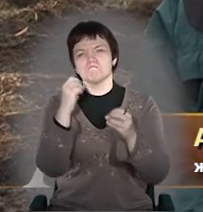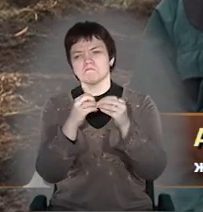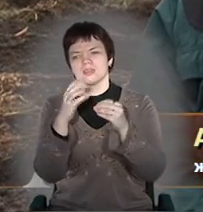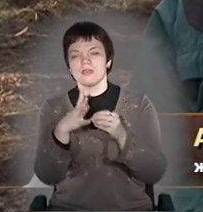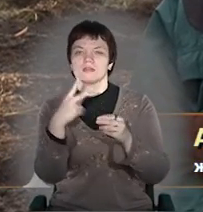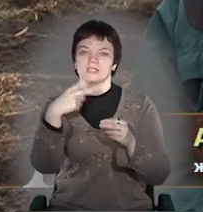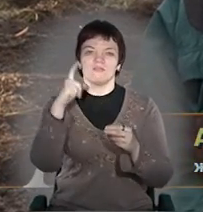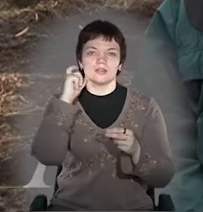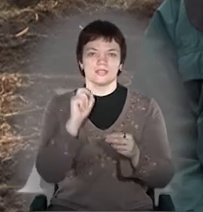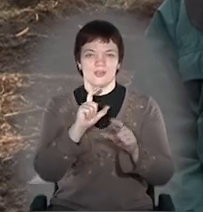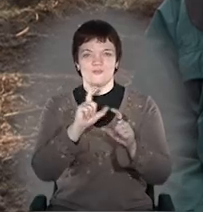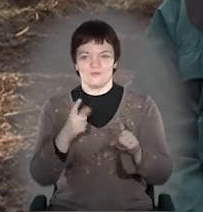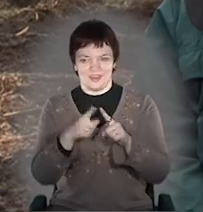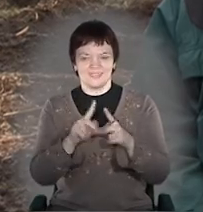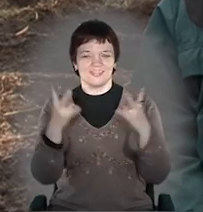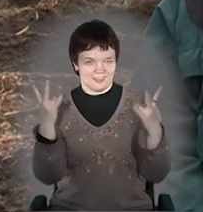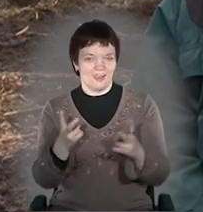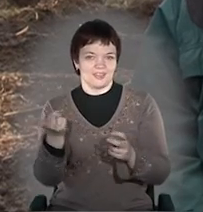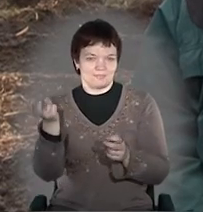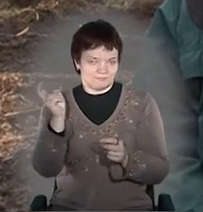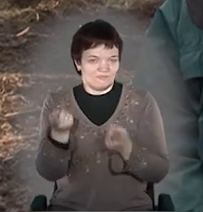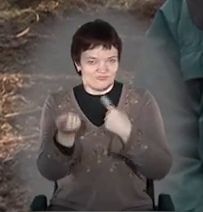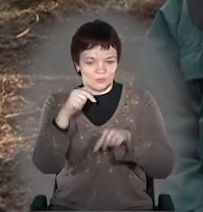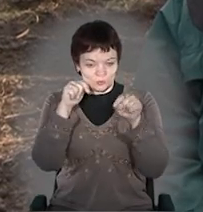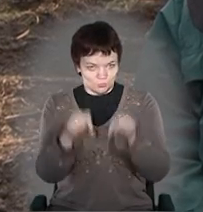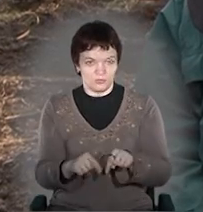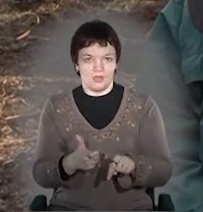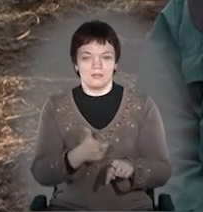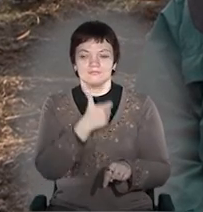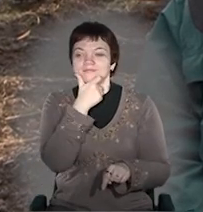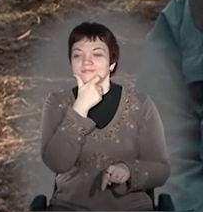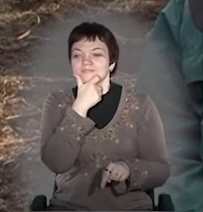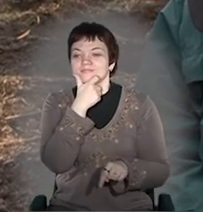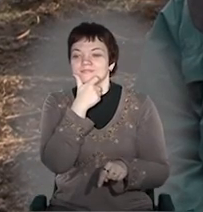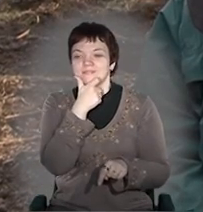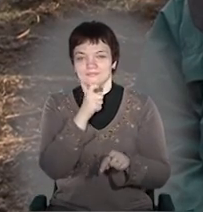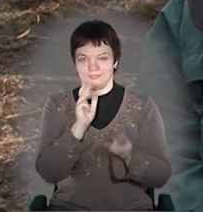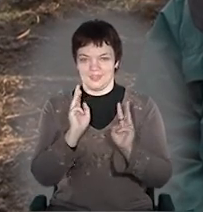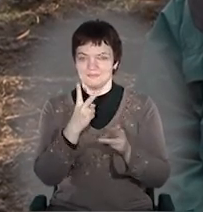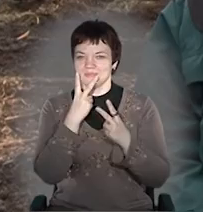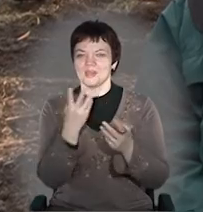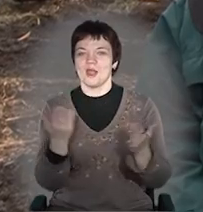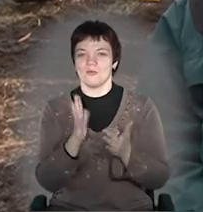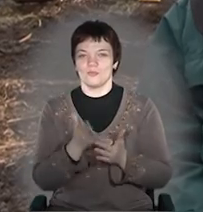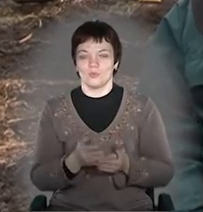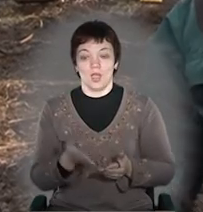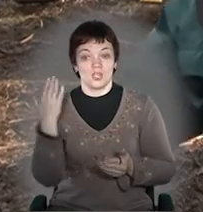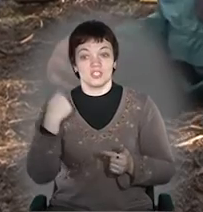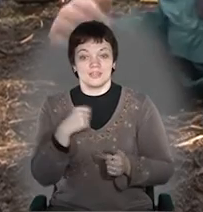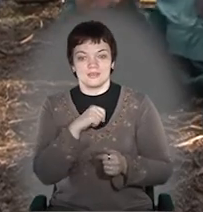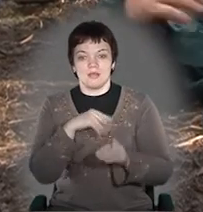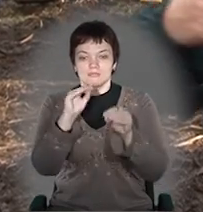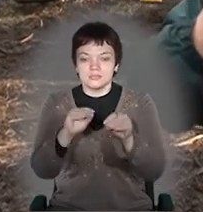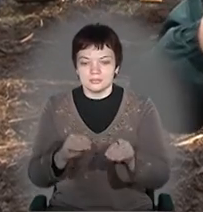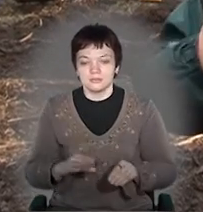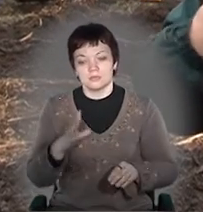посадят. Это очень приятно, потому что я когда начал заниматься лесным хозяйством, я думал, ну посадил. А когда через 27 лет посмотрел на эти